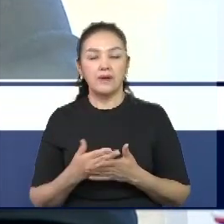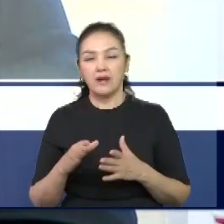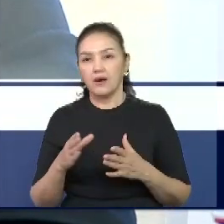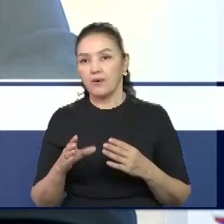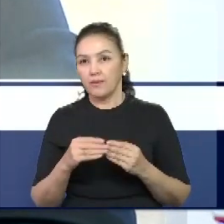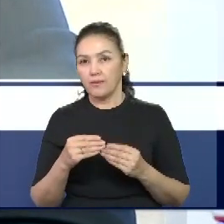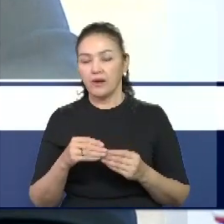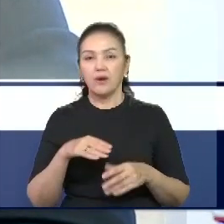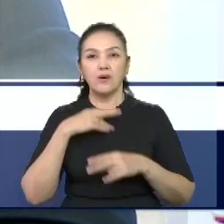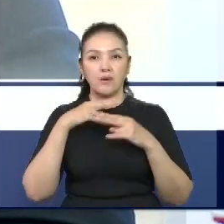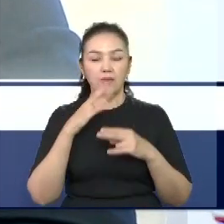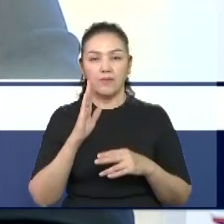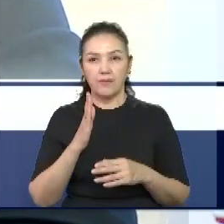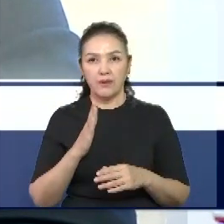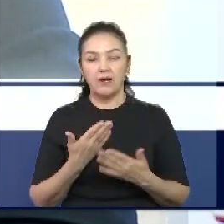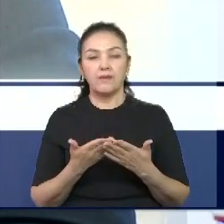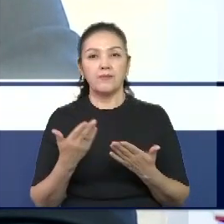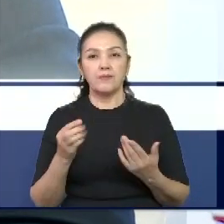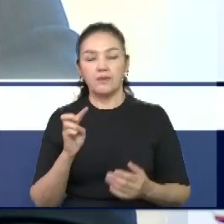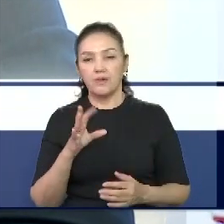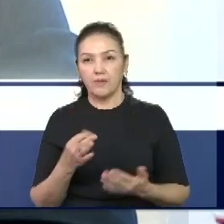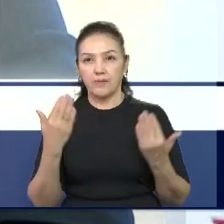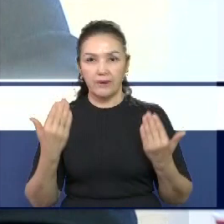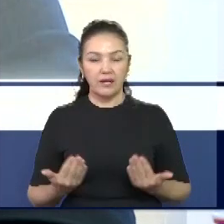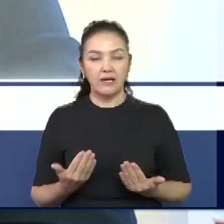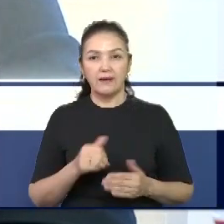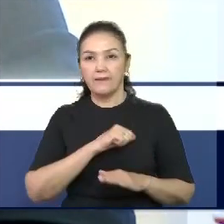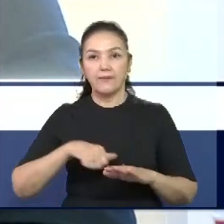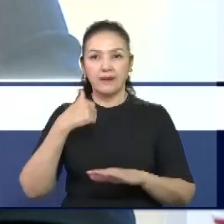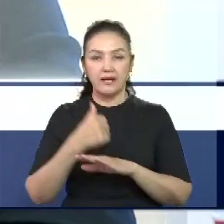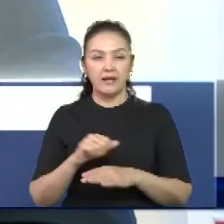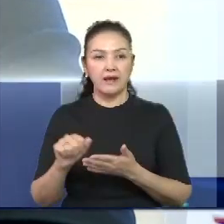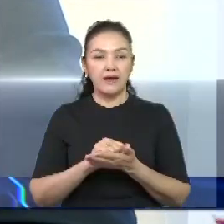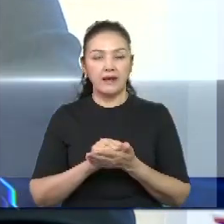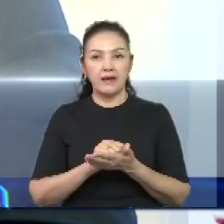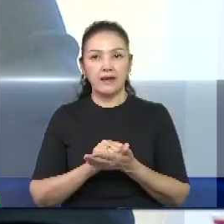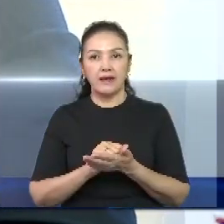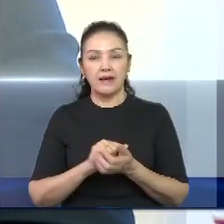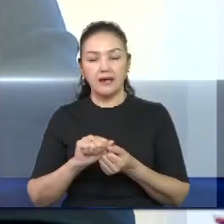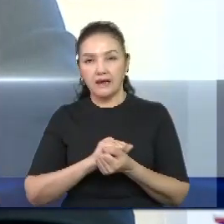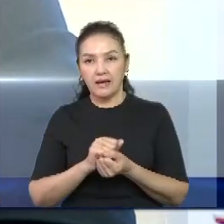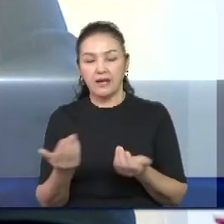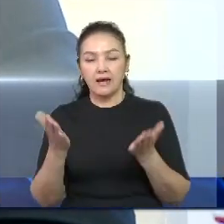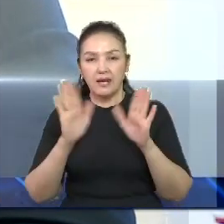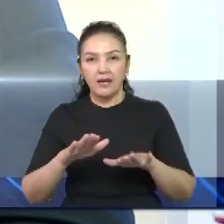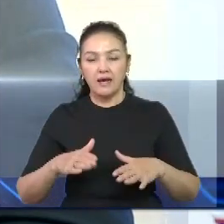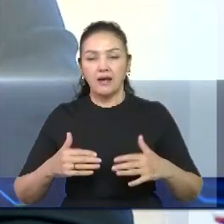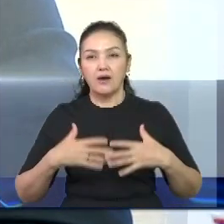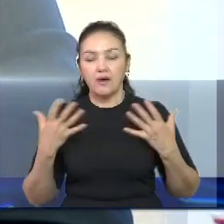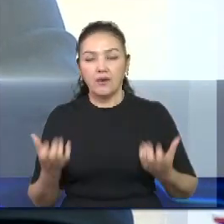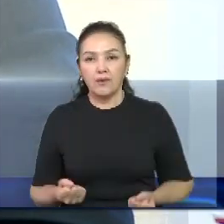соған көңіл аударады. Бірақ дегенмен ең бастысы осы қағазда қалатын, біздің рухымызды